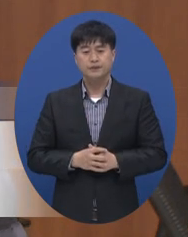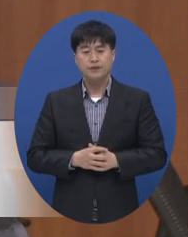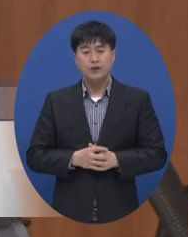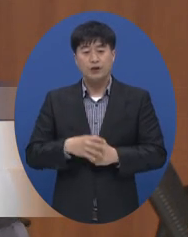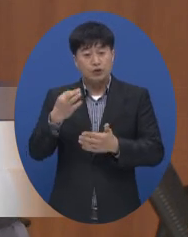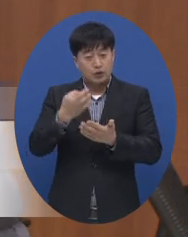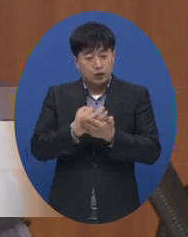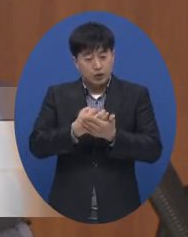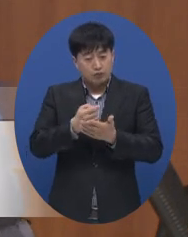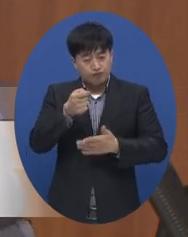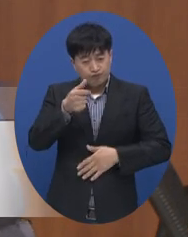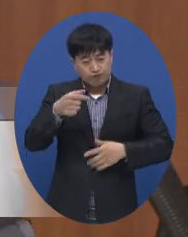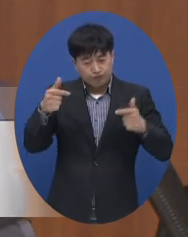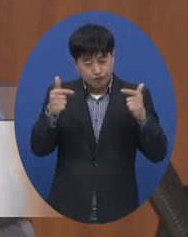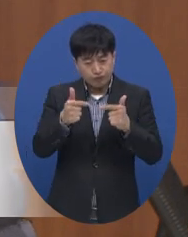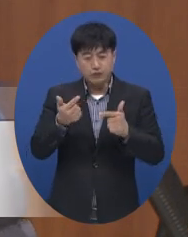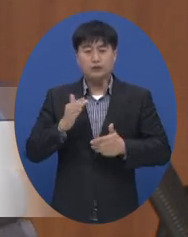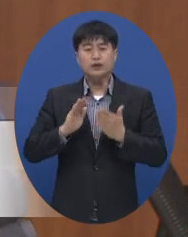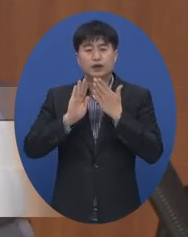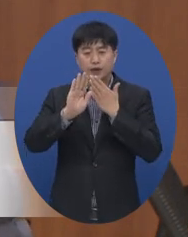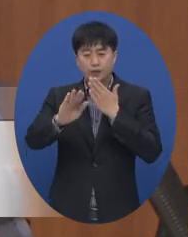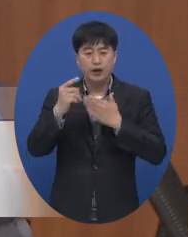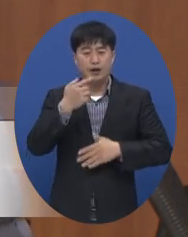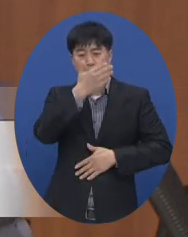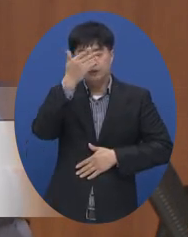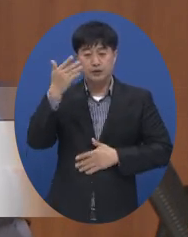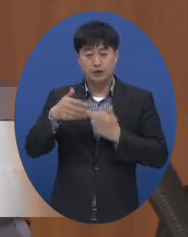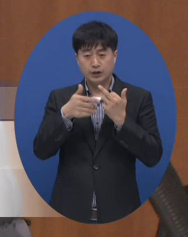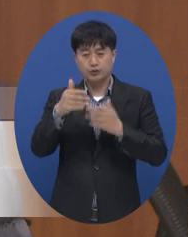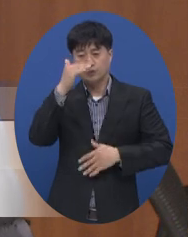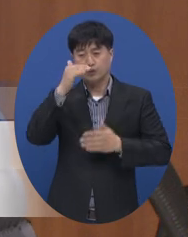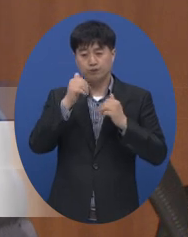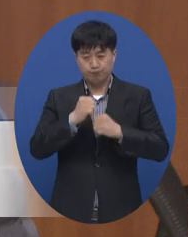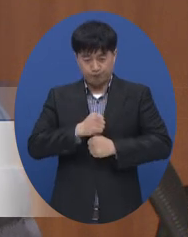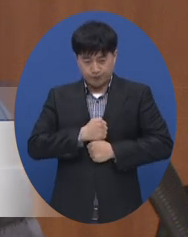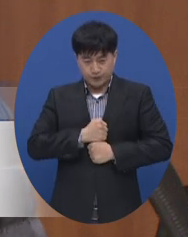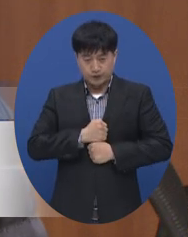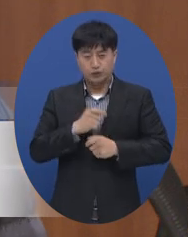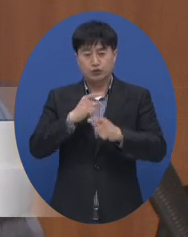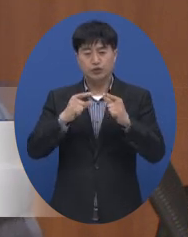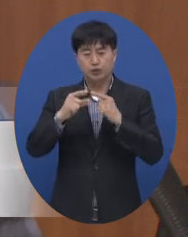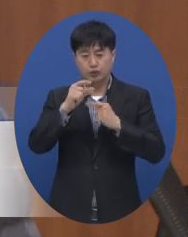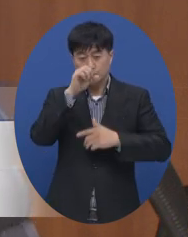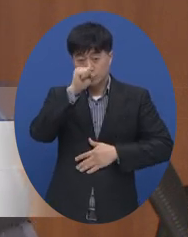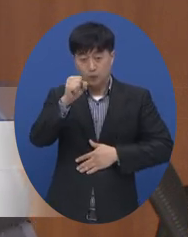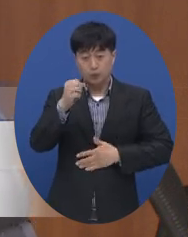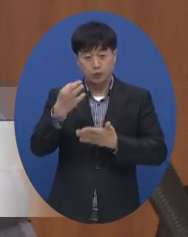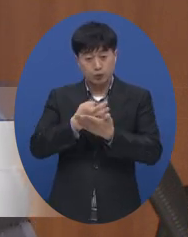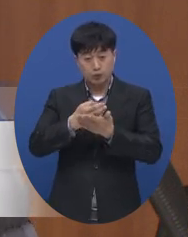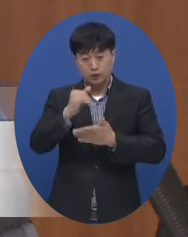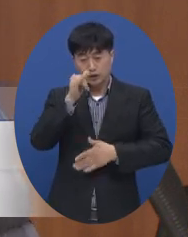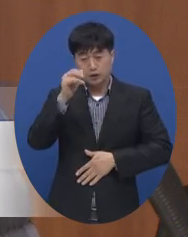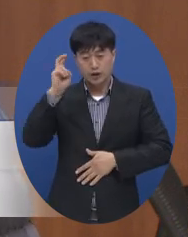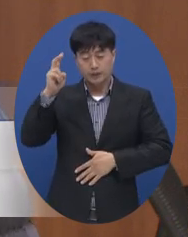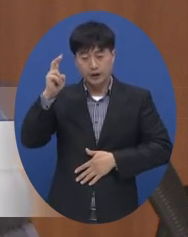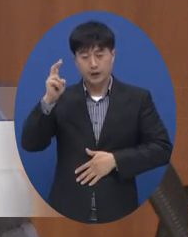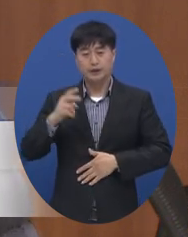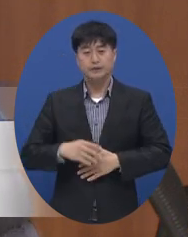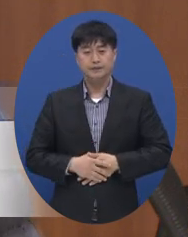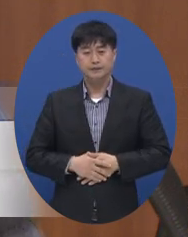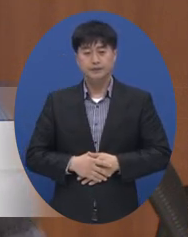쪼끔 이겠지만 은 훗날을 볼 적에 아름다운 그 하천을 고 전하면서 더 나은 소득 있지